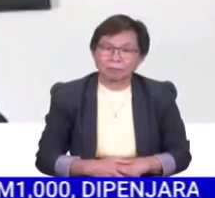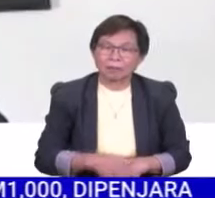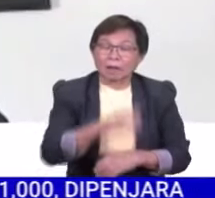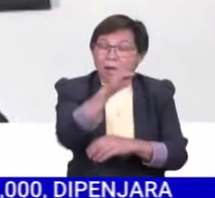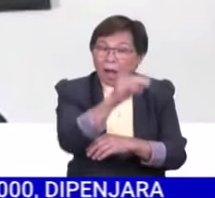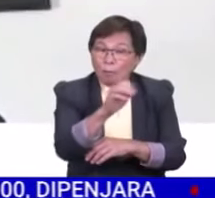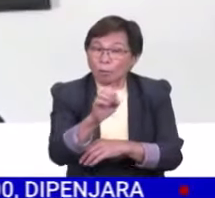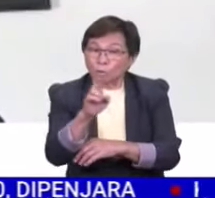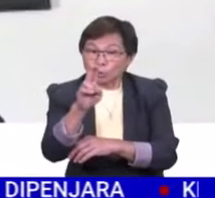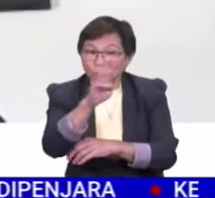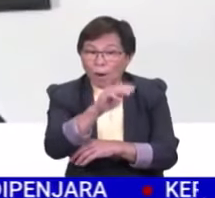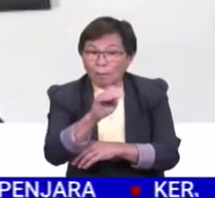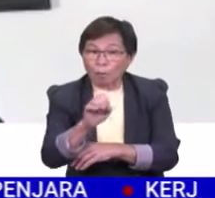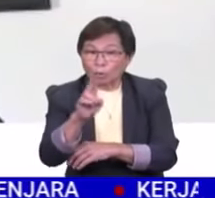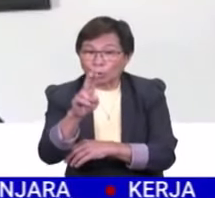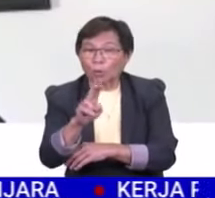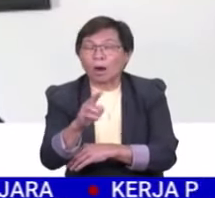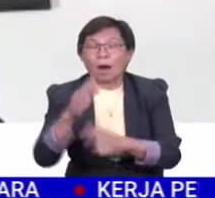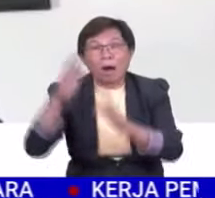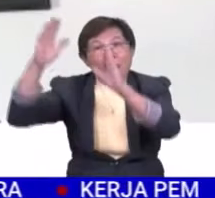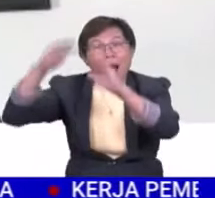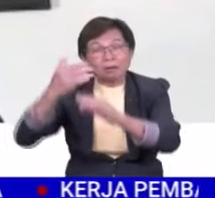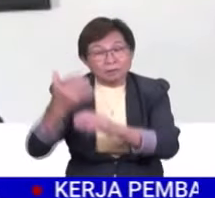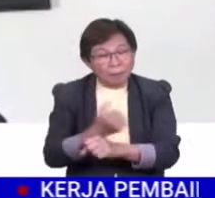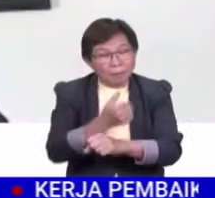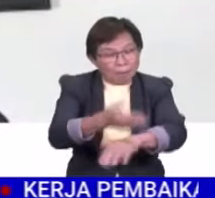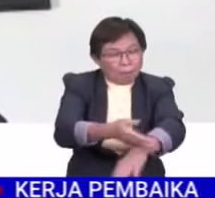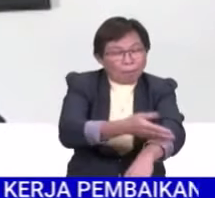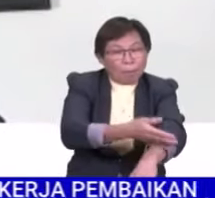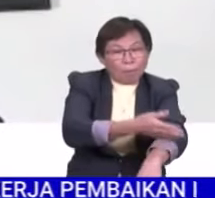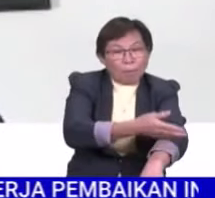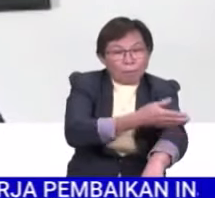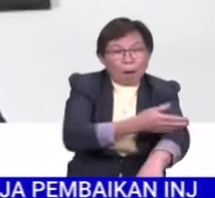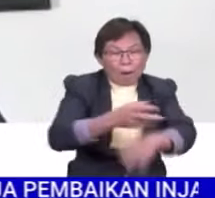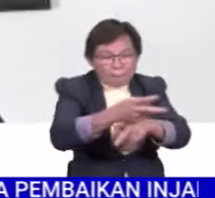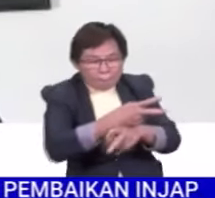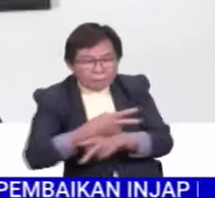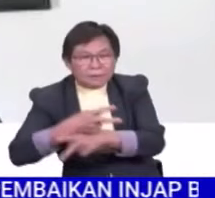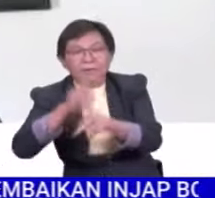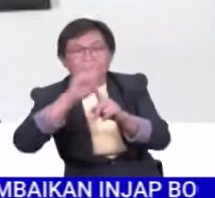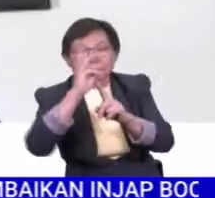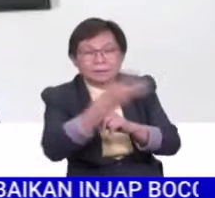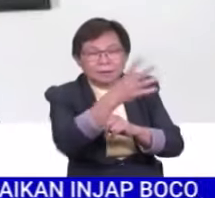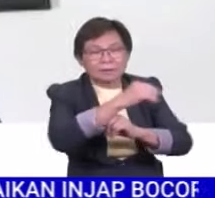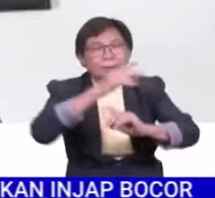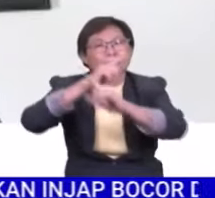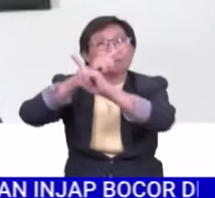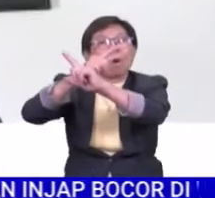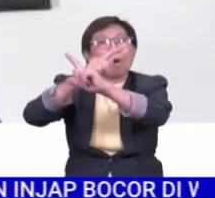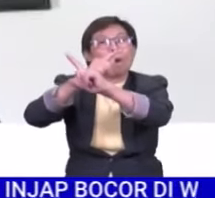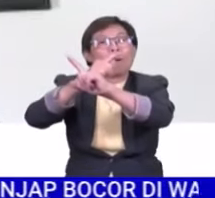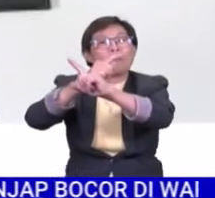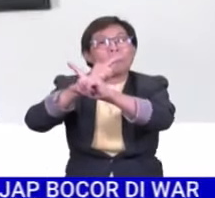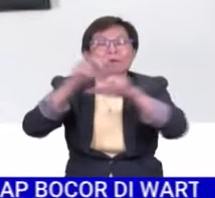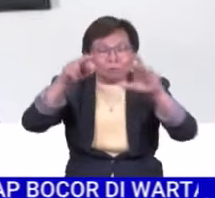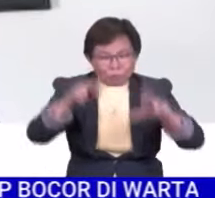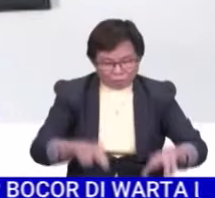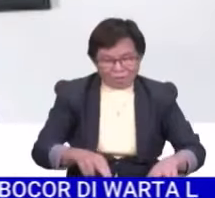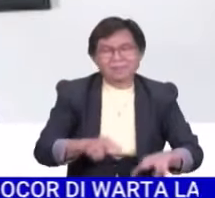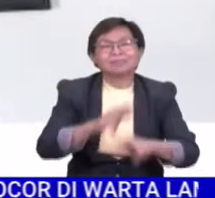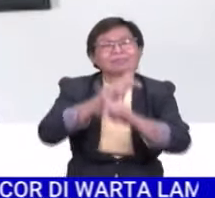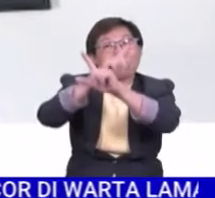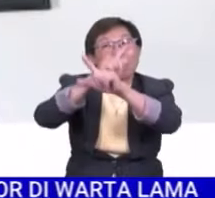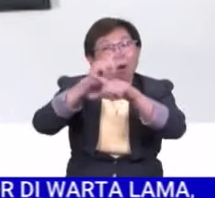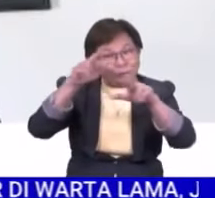MOU ini juga diharapkan dapat mempertingkatkan lagi pemeliharaan kebajikan dan perlindungan ke atas rakyat Indonesia